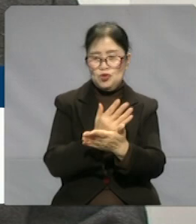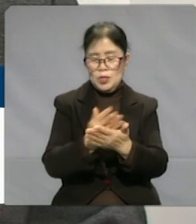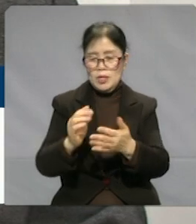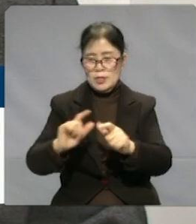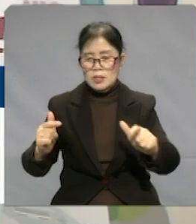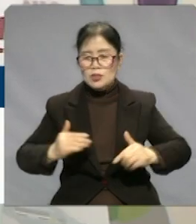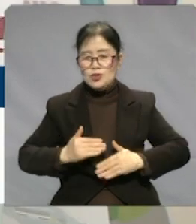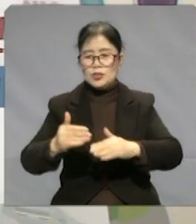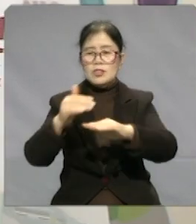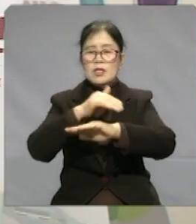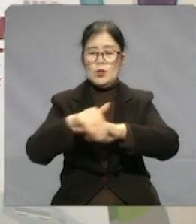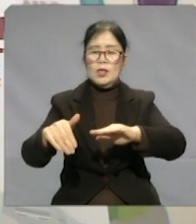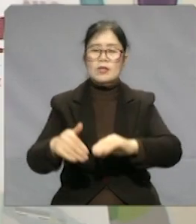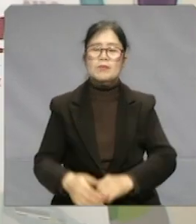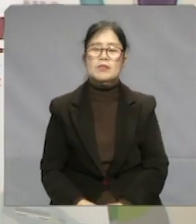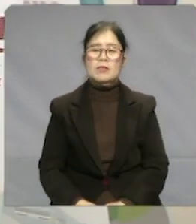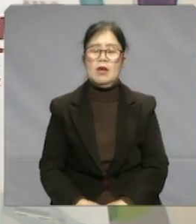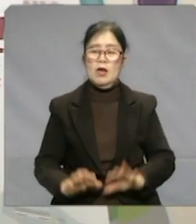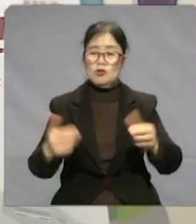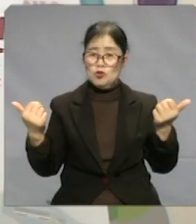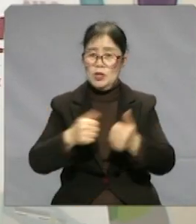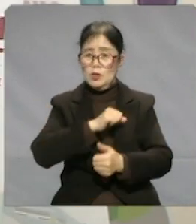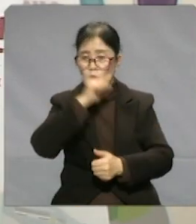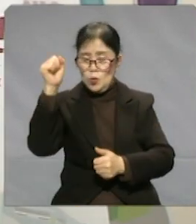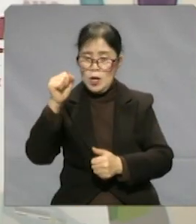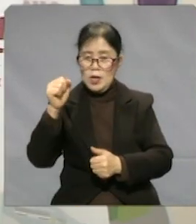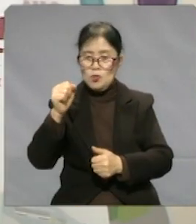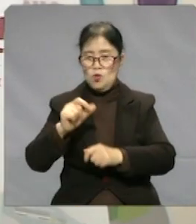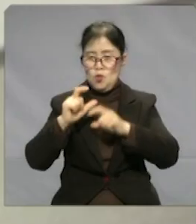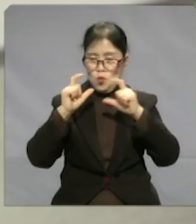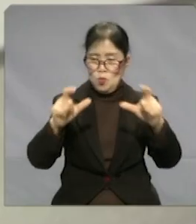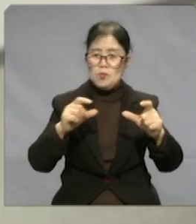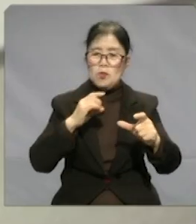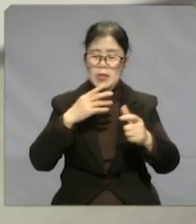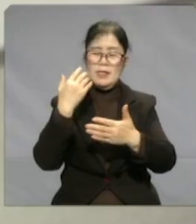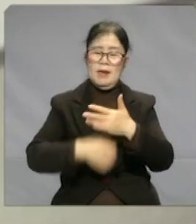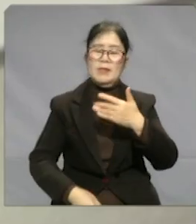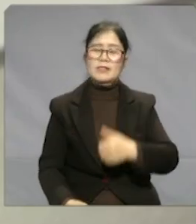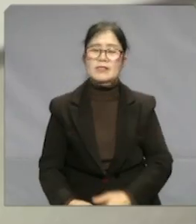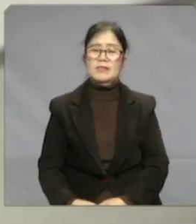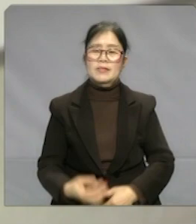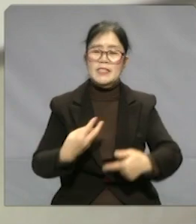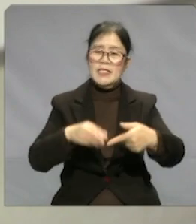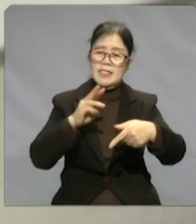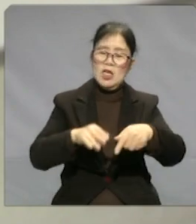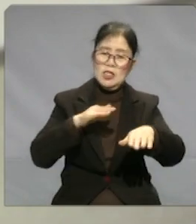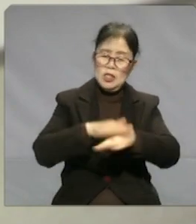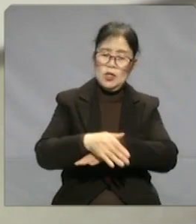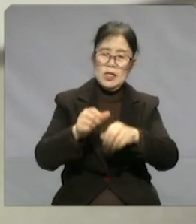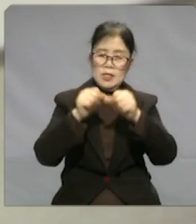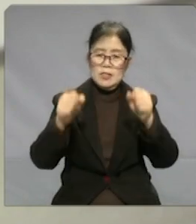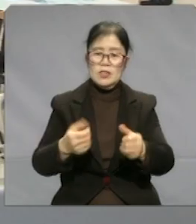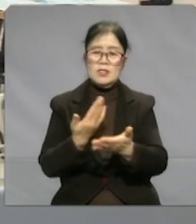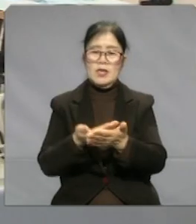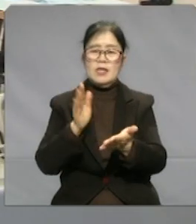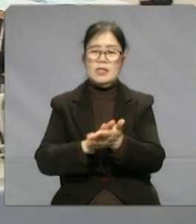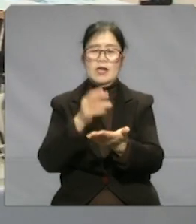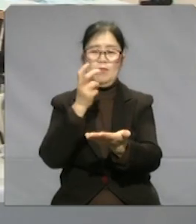추진할 예정입니다. 국회 통과로 공포 절차만 남겨두게 된 인천형 행정체제 개편